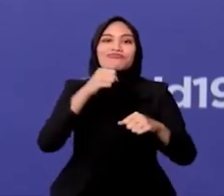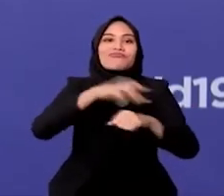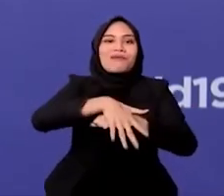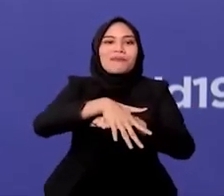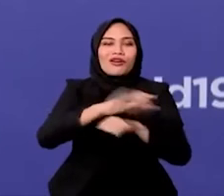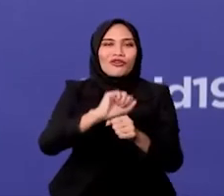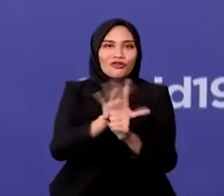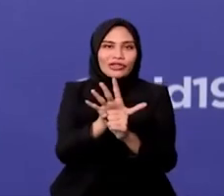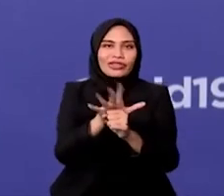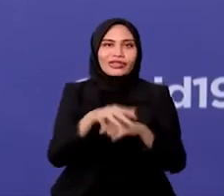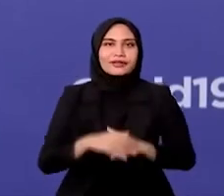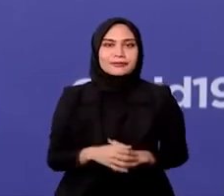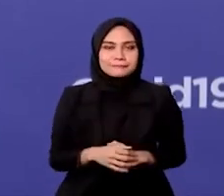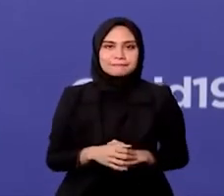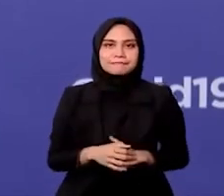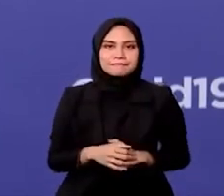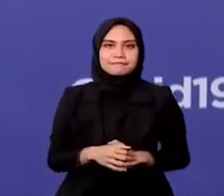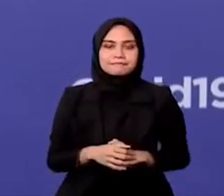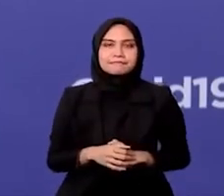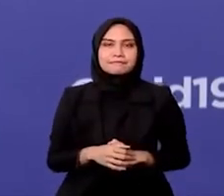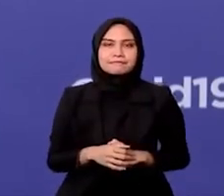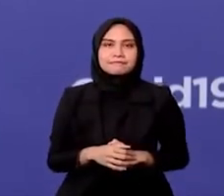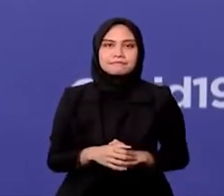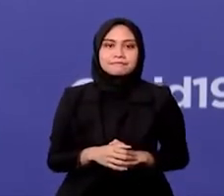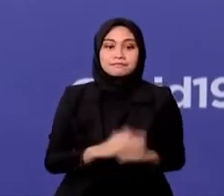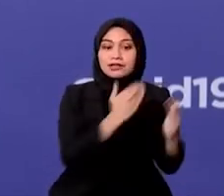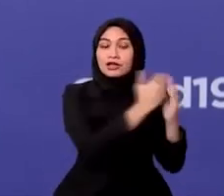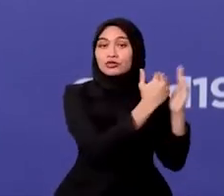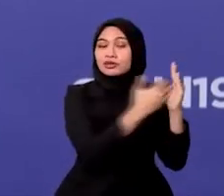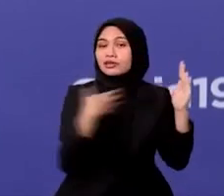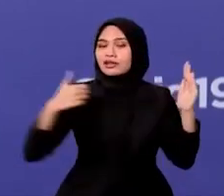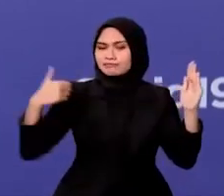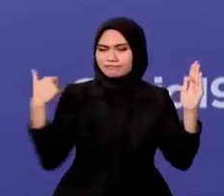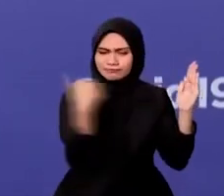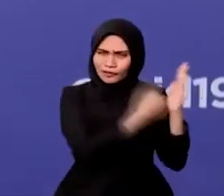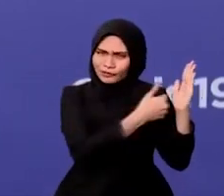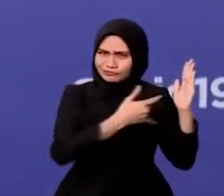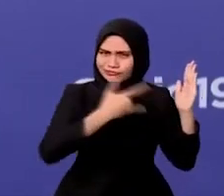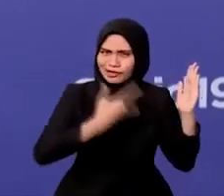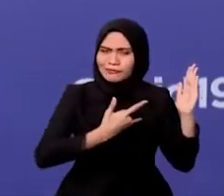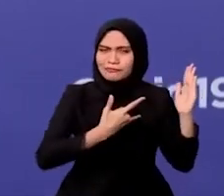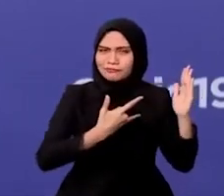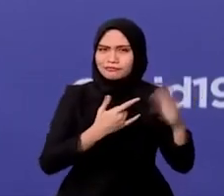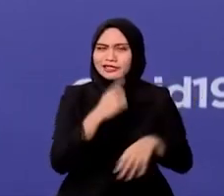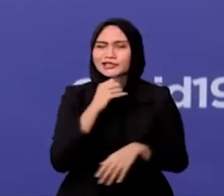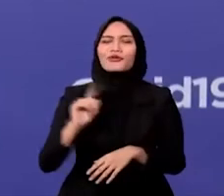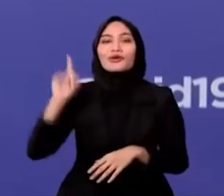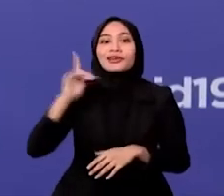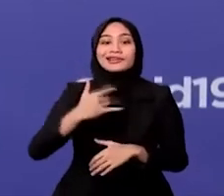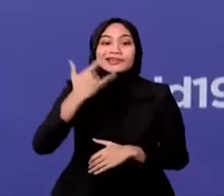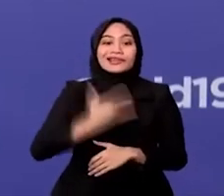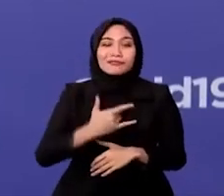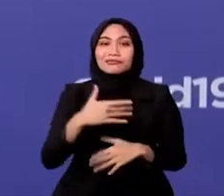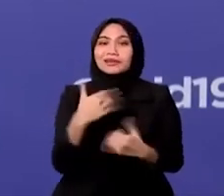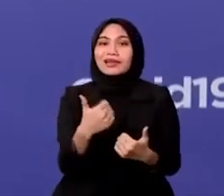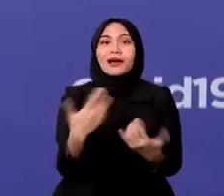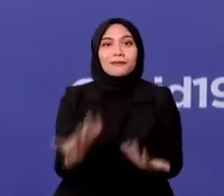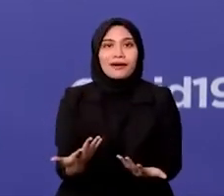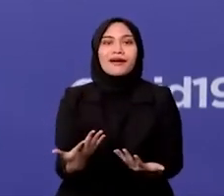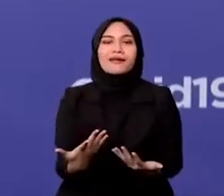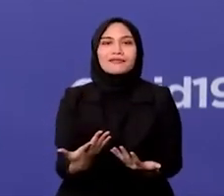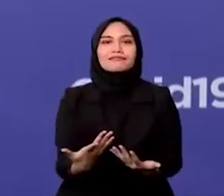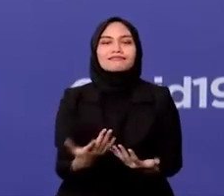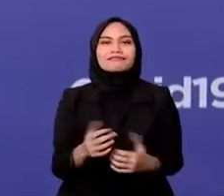copied 19 dengan mentaati protokol kesehatan sebaik-baiknya Insyaallah kita dapat merayakan